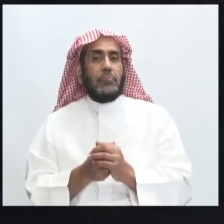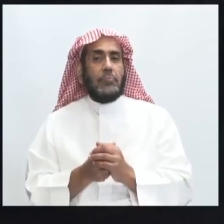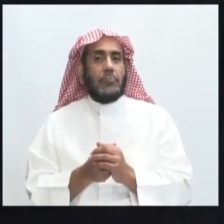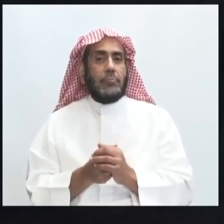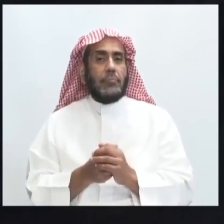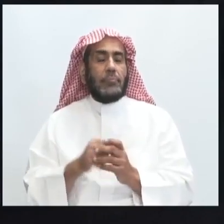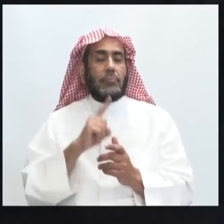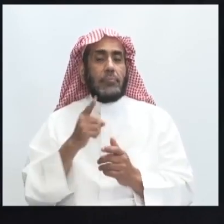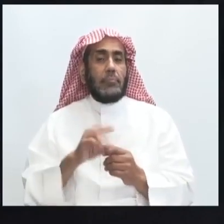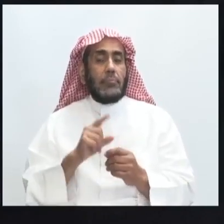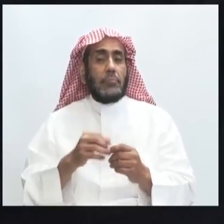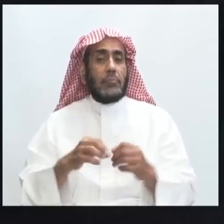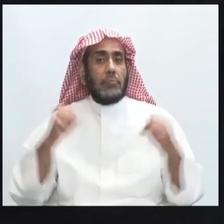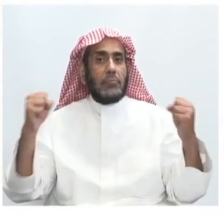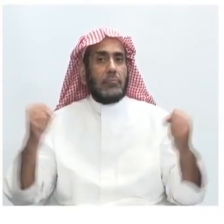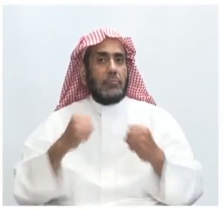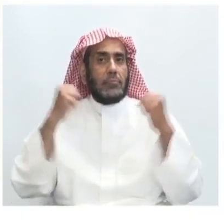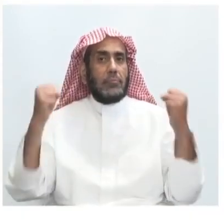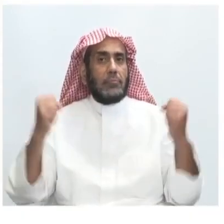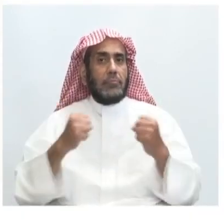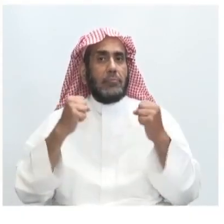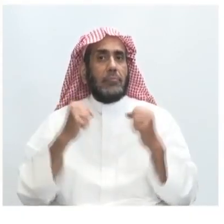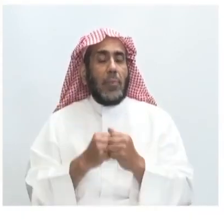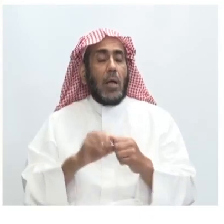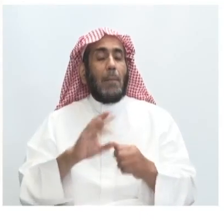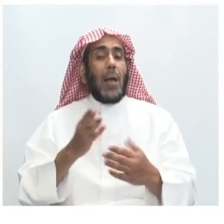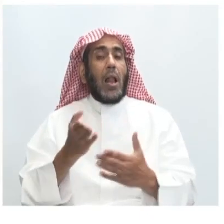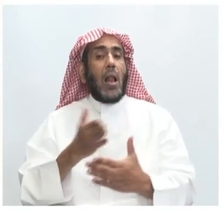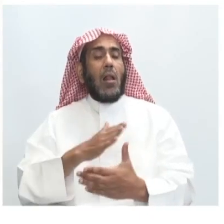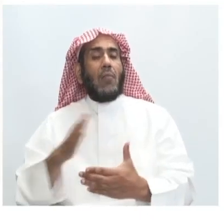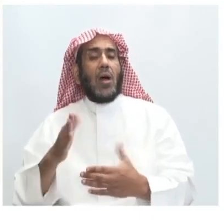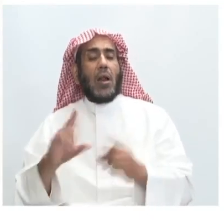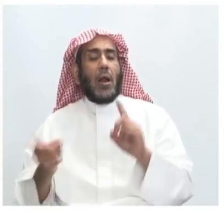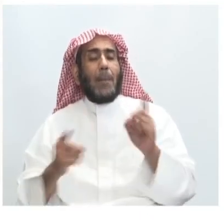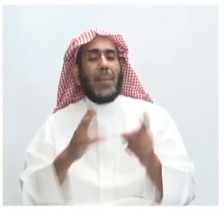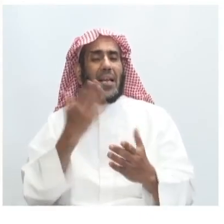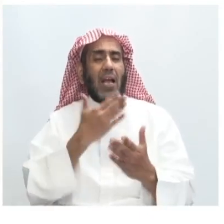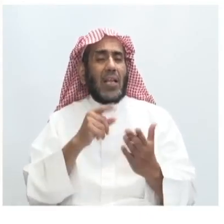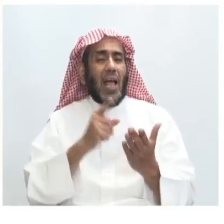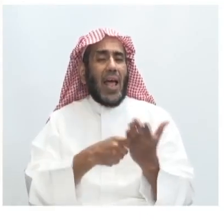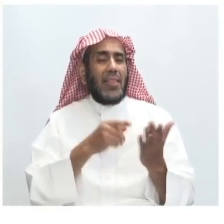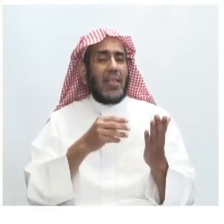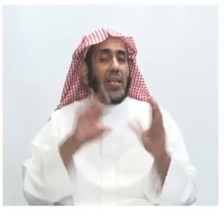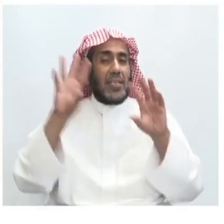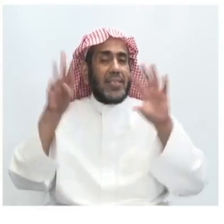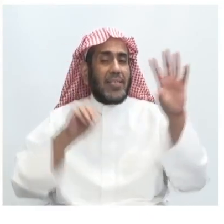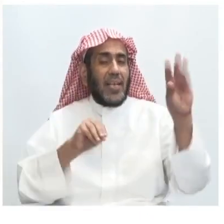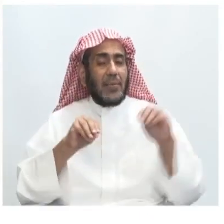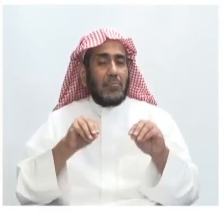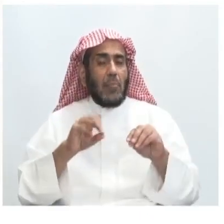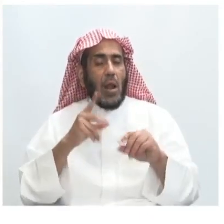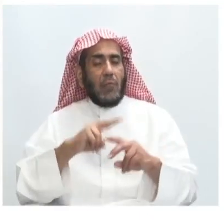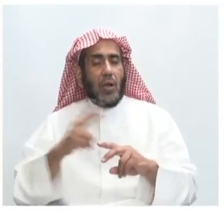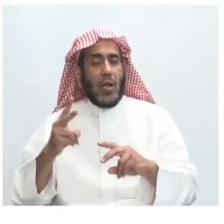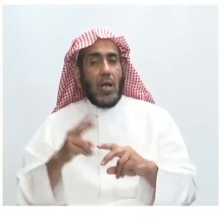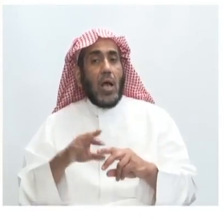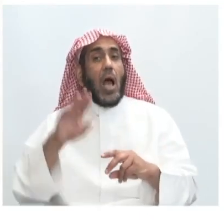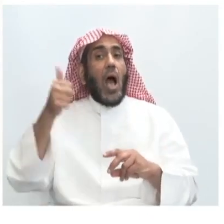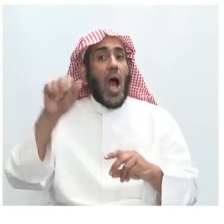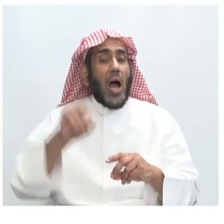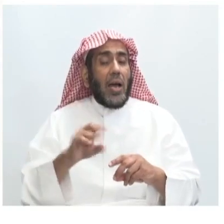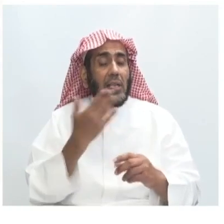لاحظ هنا ان هذا النشاط ما الفرق بين قولك اقرات هذه القصه لاحظ قرات